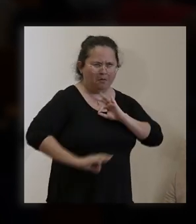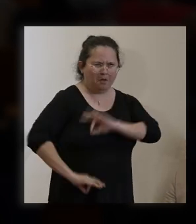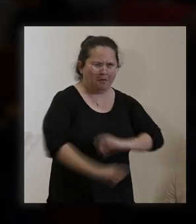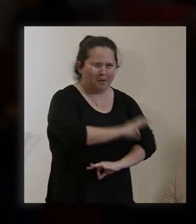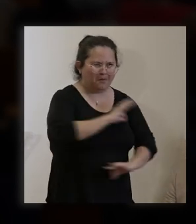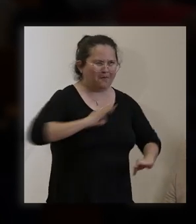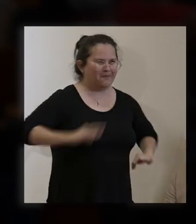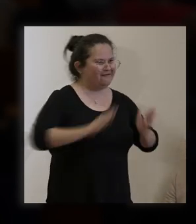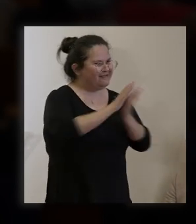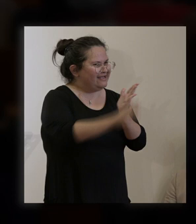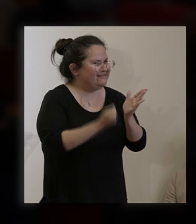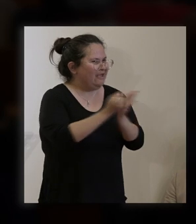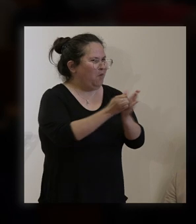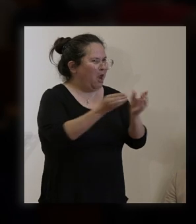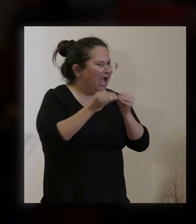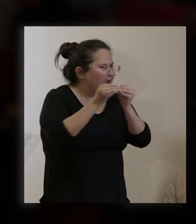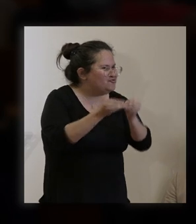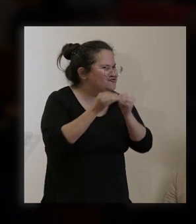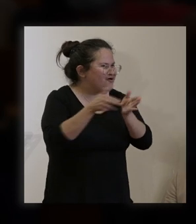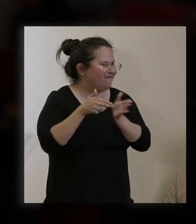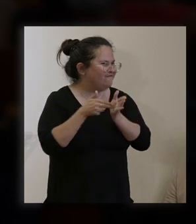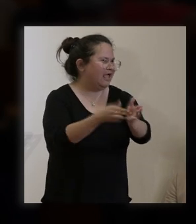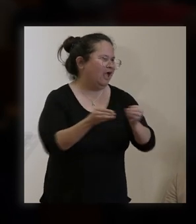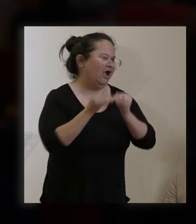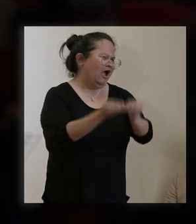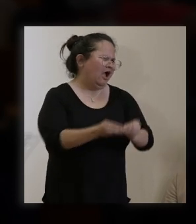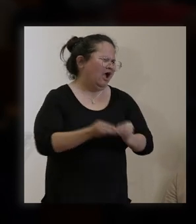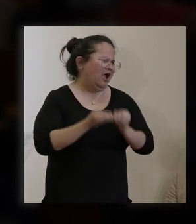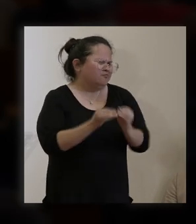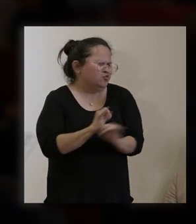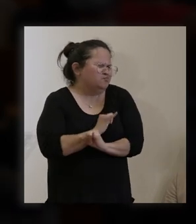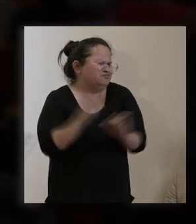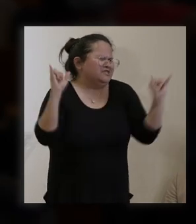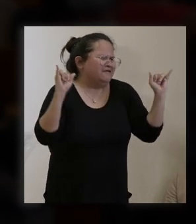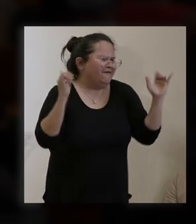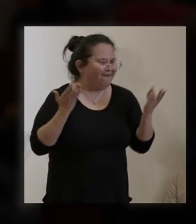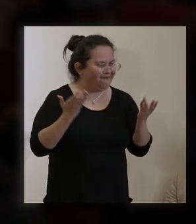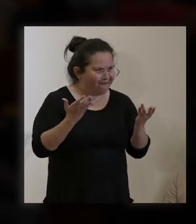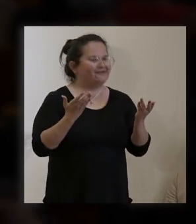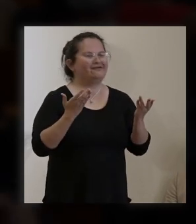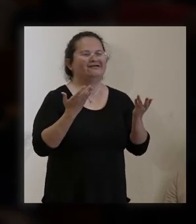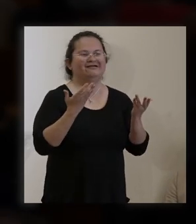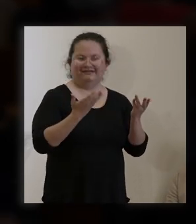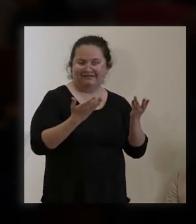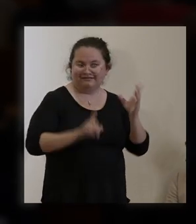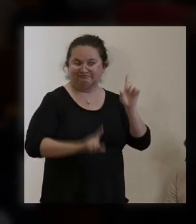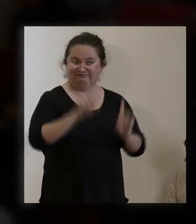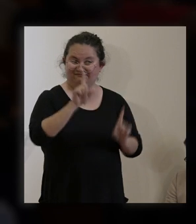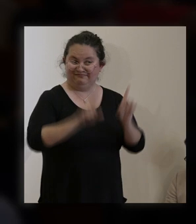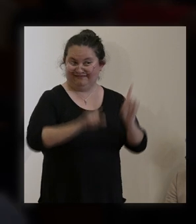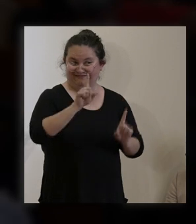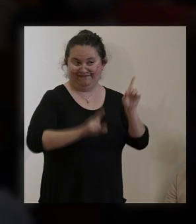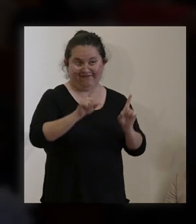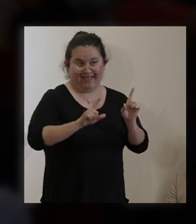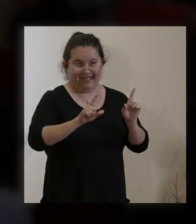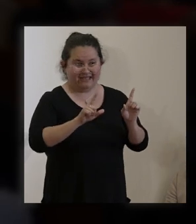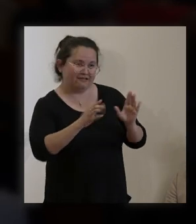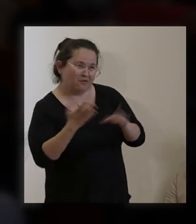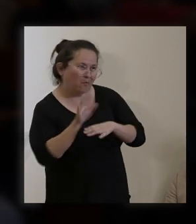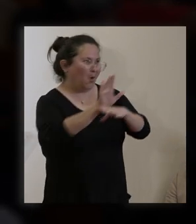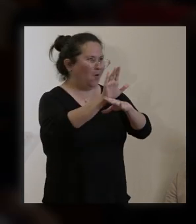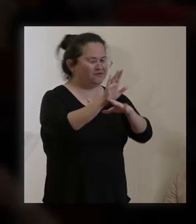l'amour, l'amour fidèle, l'amour passionné aussi, mais voilà en fait une célébration finalement de l'amour